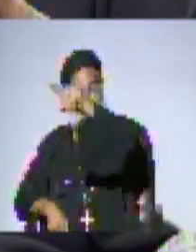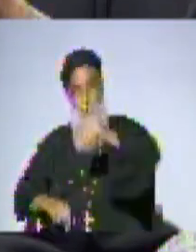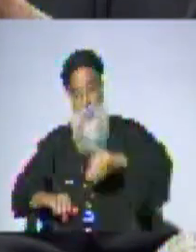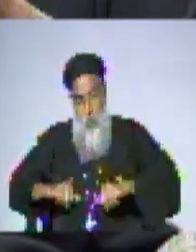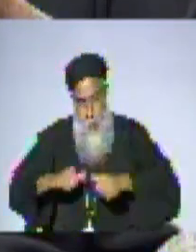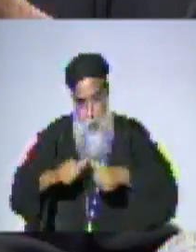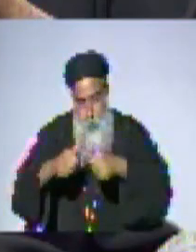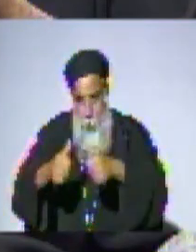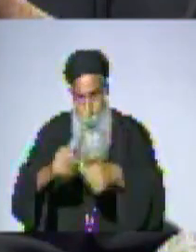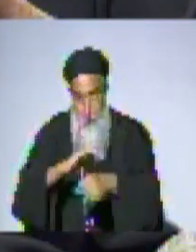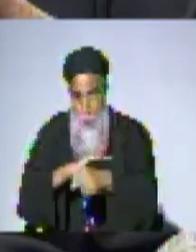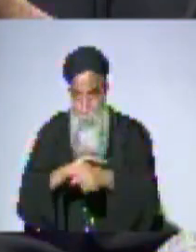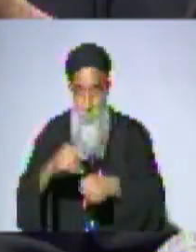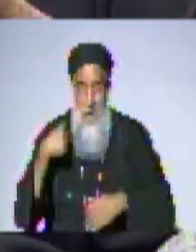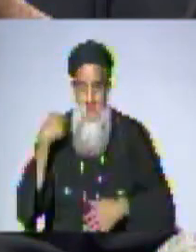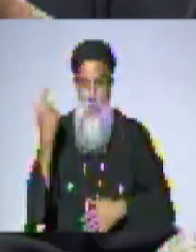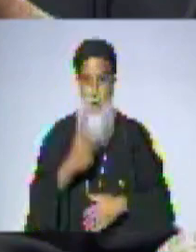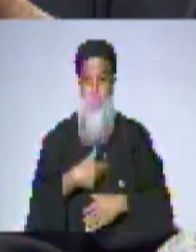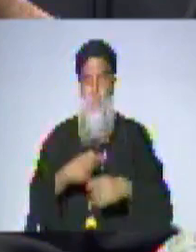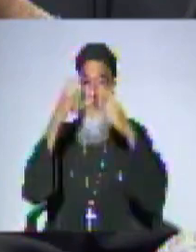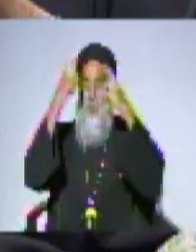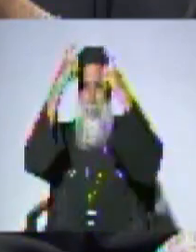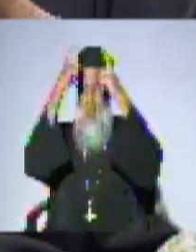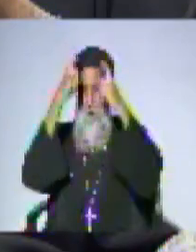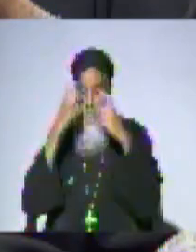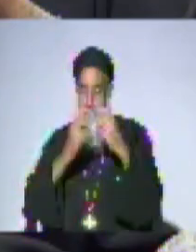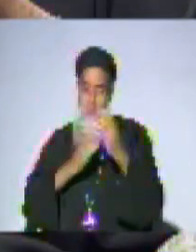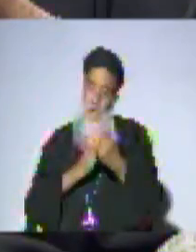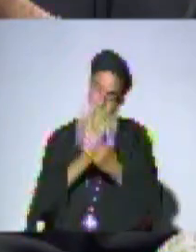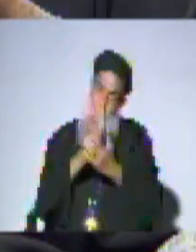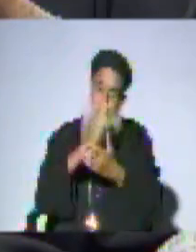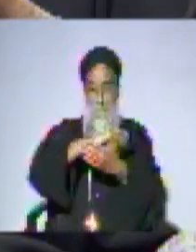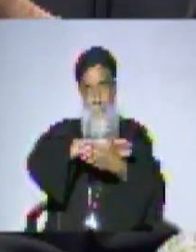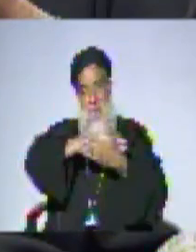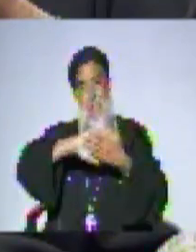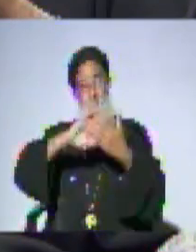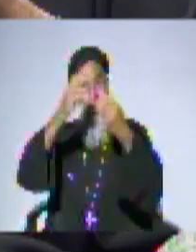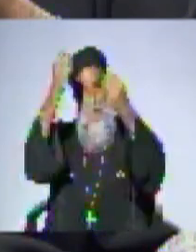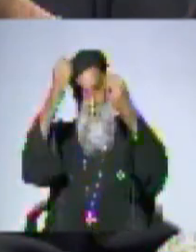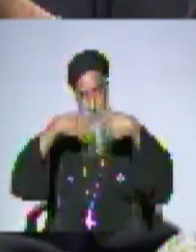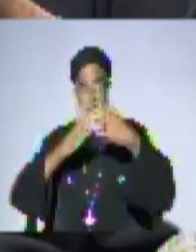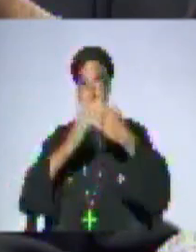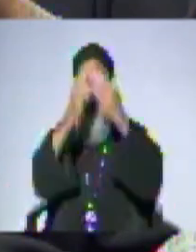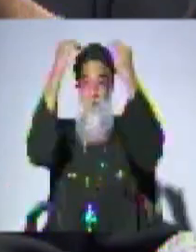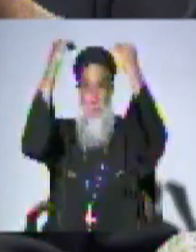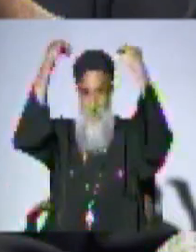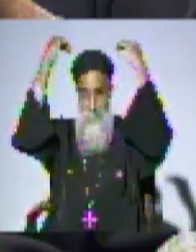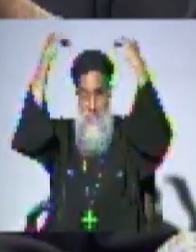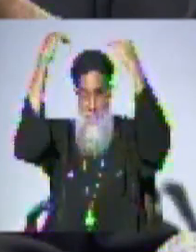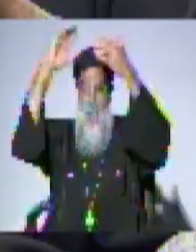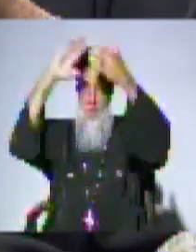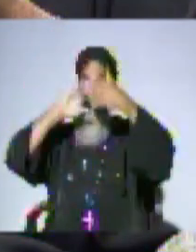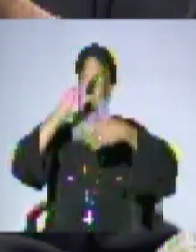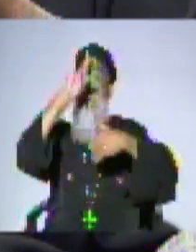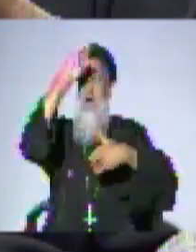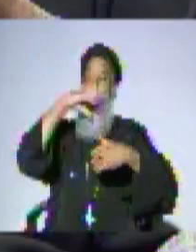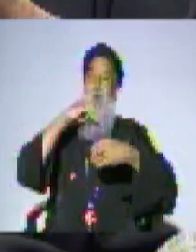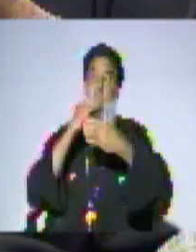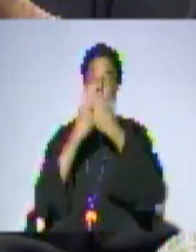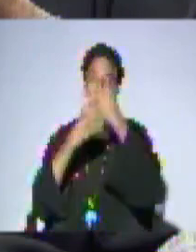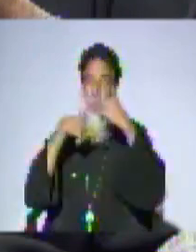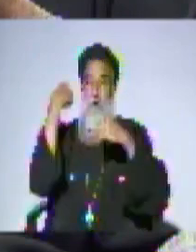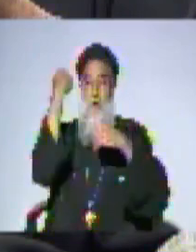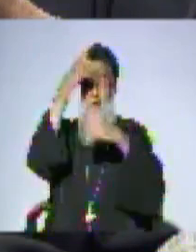المقدس ككثرة رحمتك، واجعلنا أهلا للسلام السمائي اللائق بلاهوتك، والمملوء